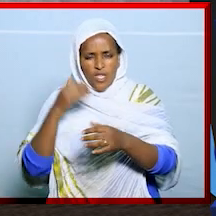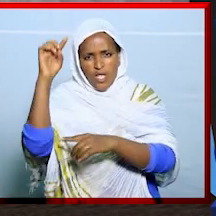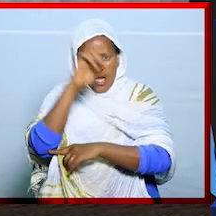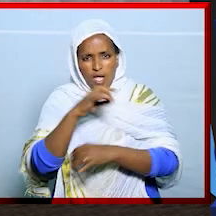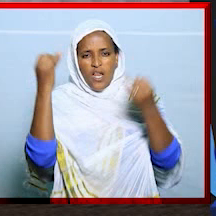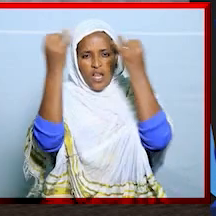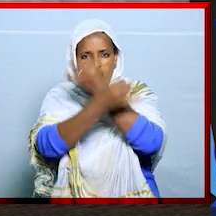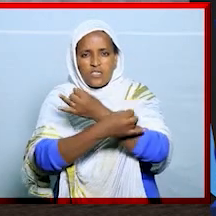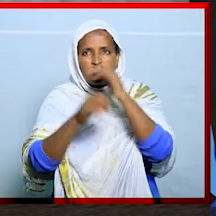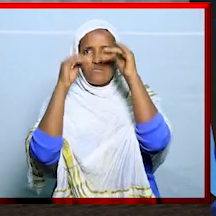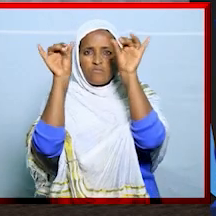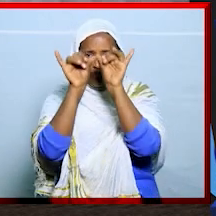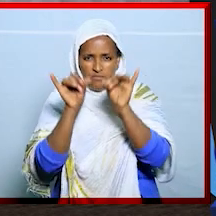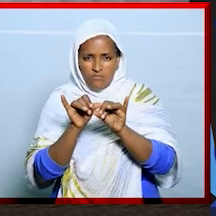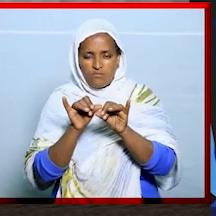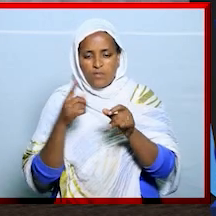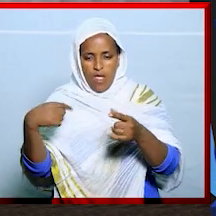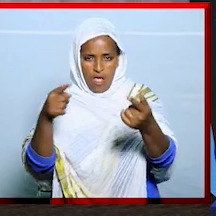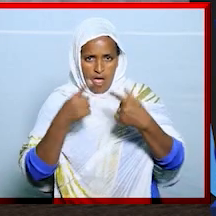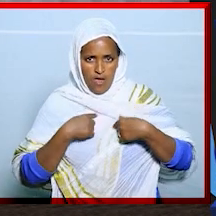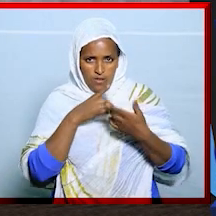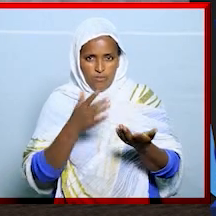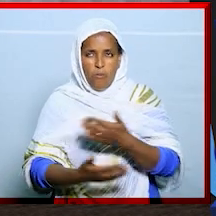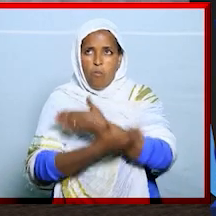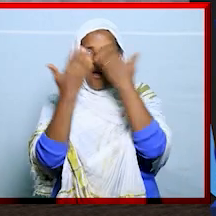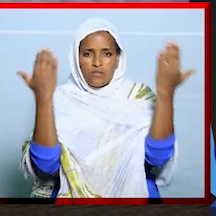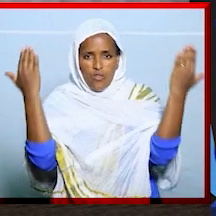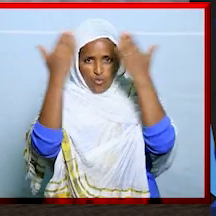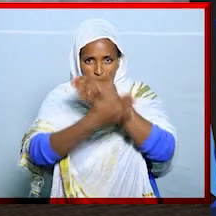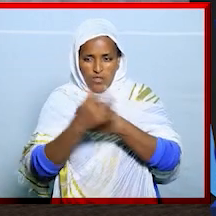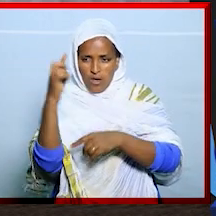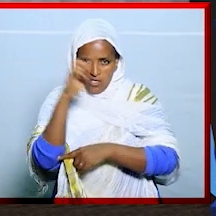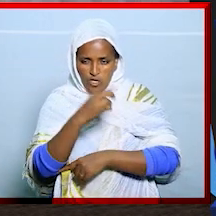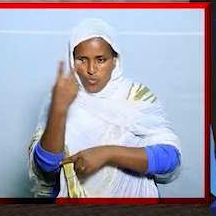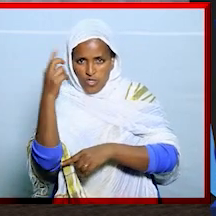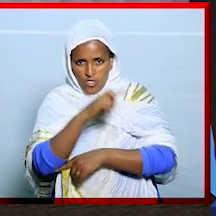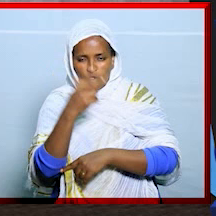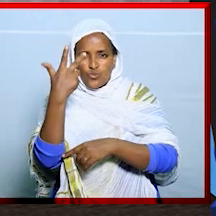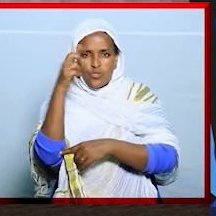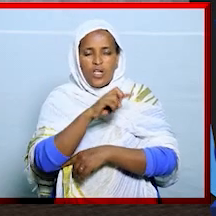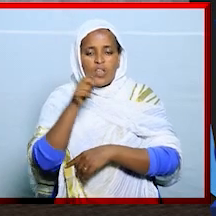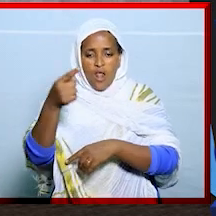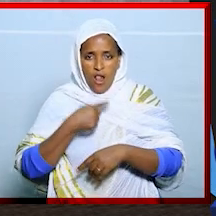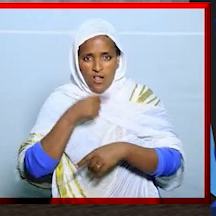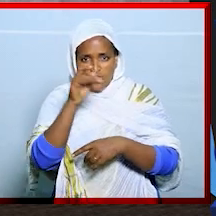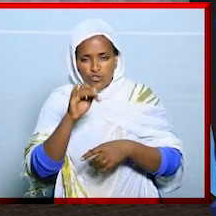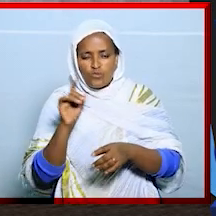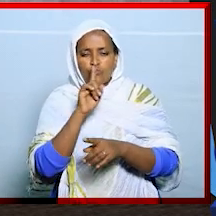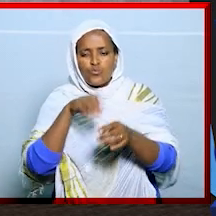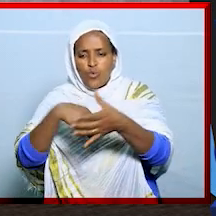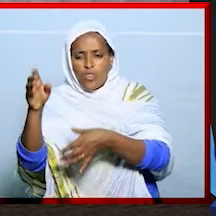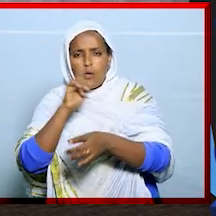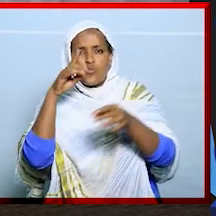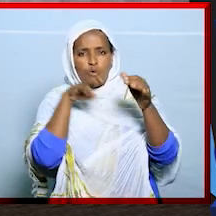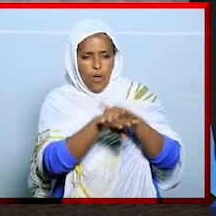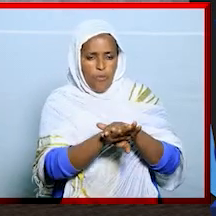በፊት ቀኑና ሌሊቱ በምን እንደተለካ አይነግረንም። ማታም ሆነ ጧትም ሆነ አንድ ቀን ሁለት ቀን ሶስት ቀን ይላል እንጂ